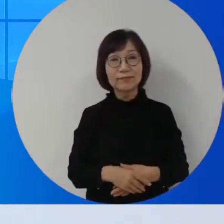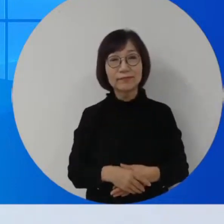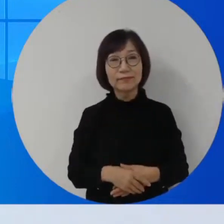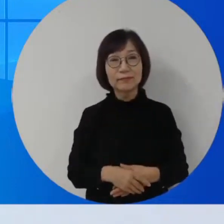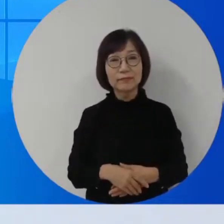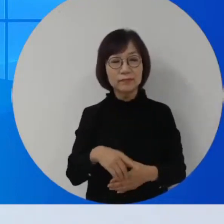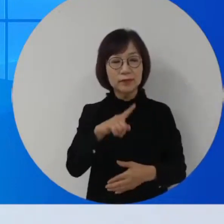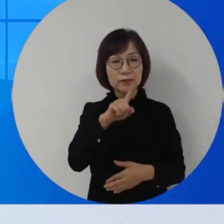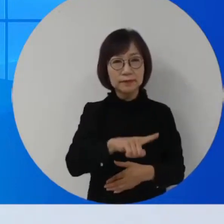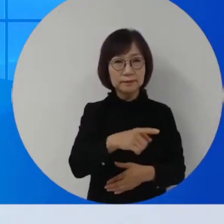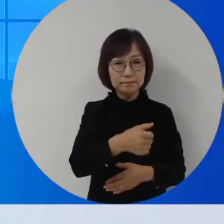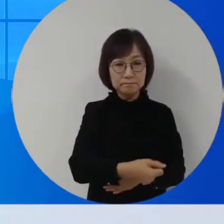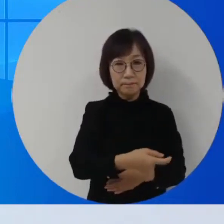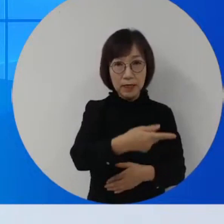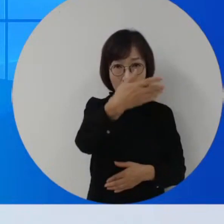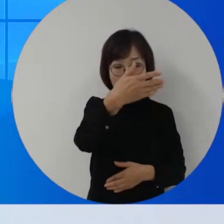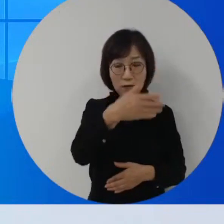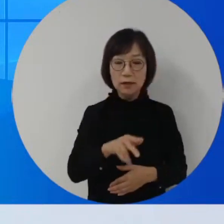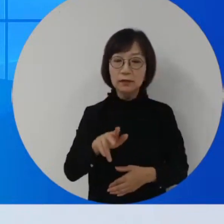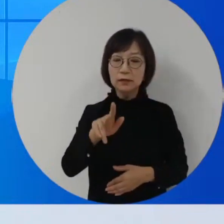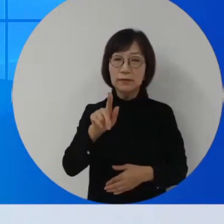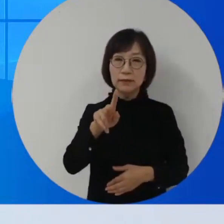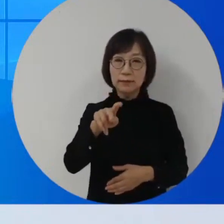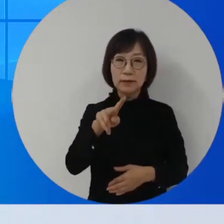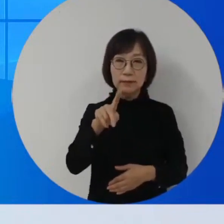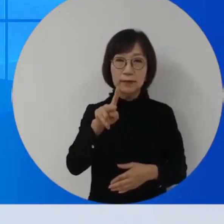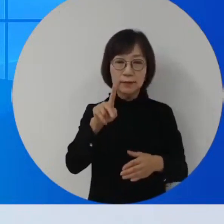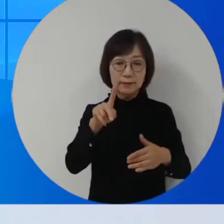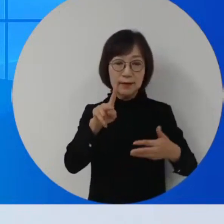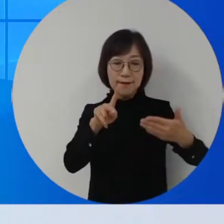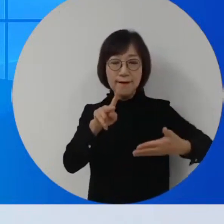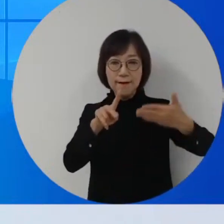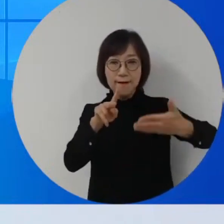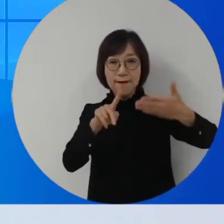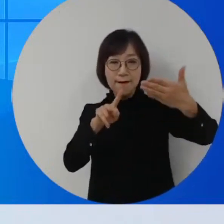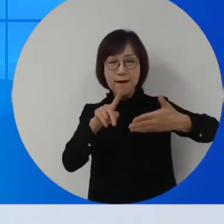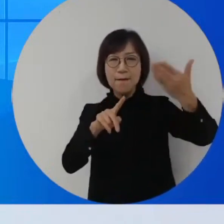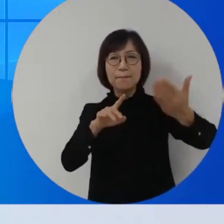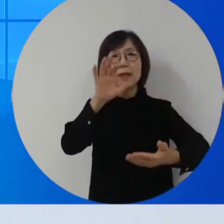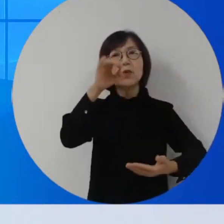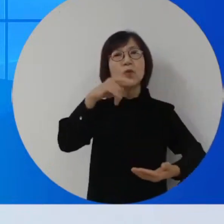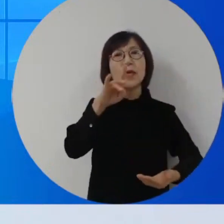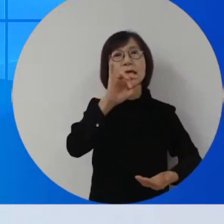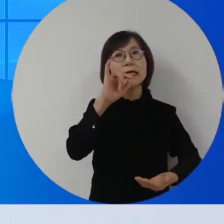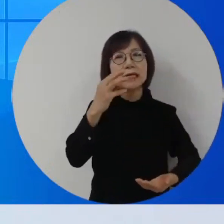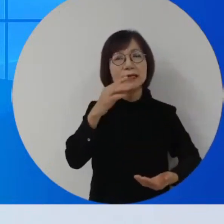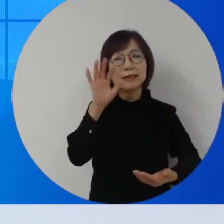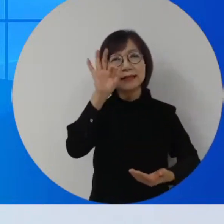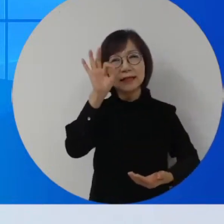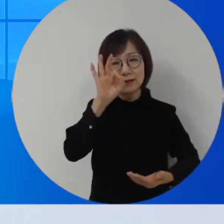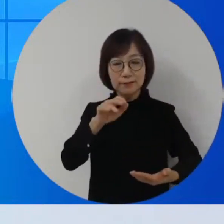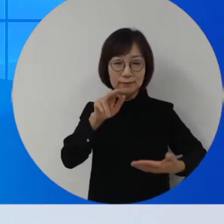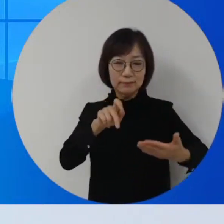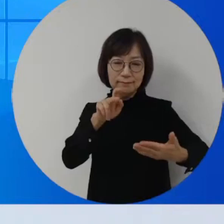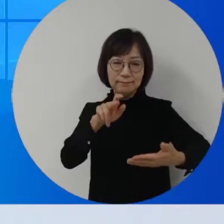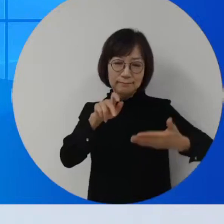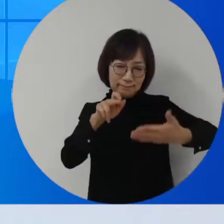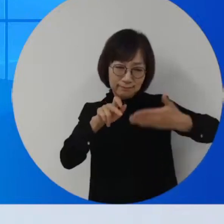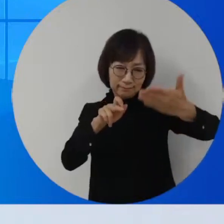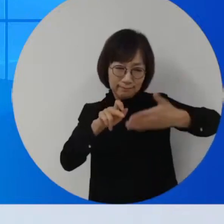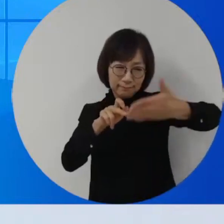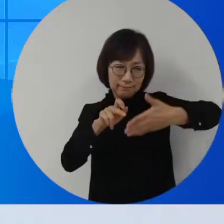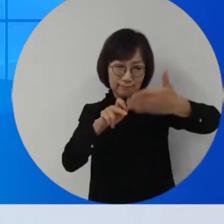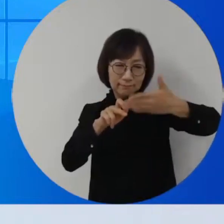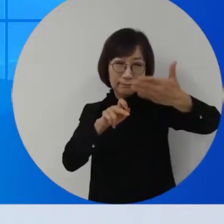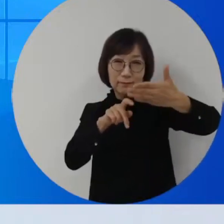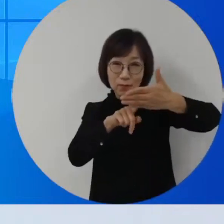우리 마우스 휠 버튼을 아래로 쭉쭉쭉쭉 굴려서 웨일 브라우저를 찾아주는 거예요. 검색이 아니라